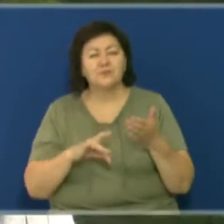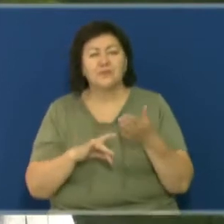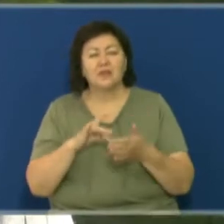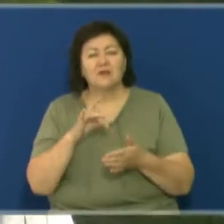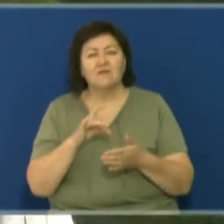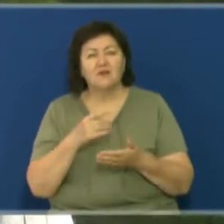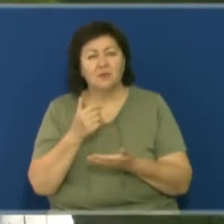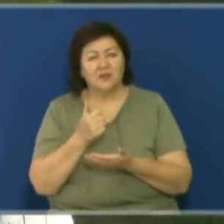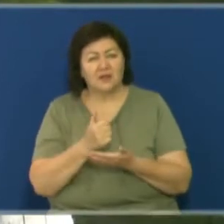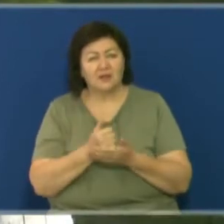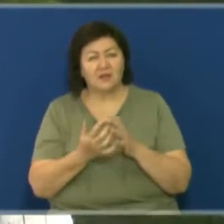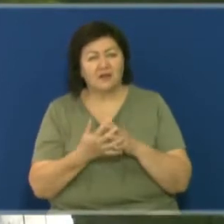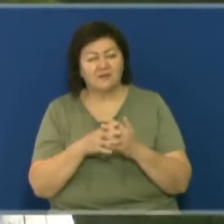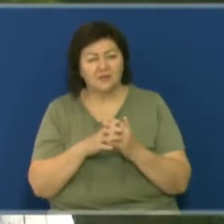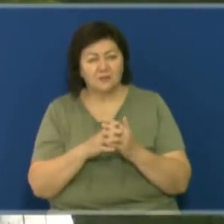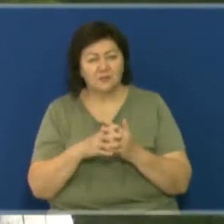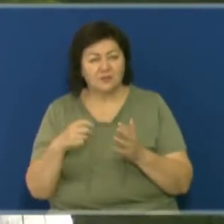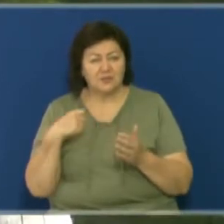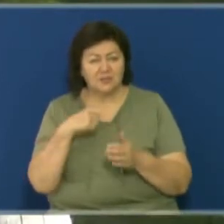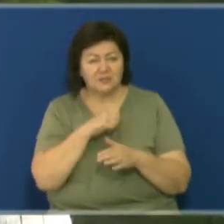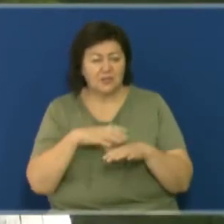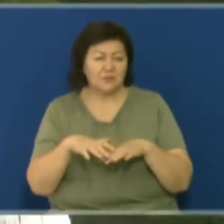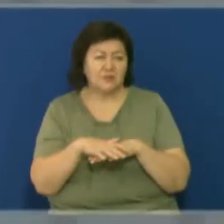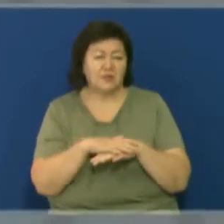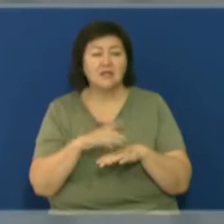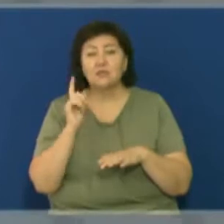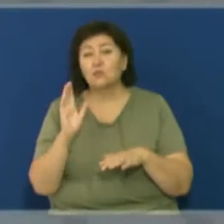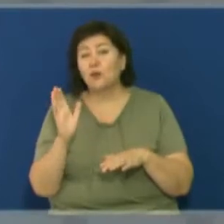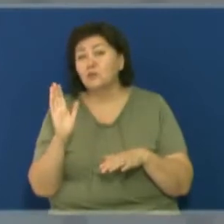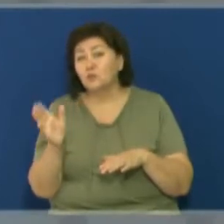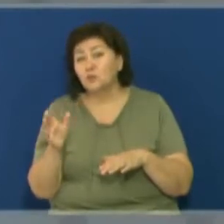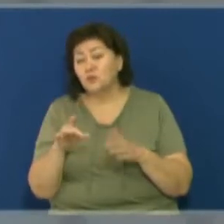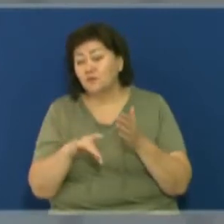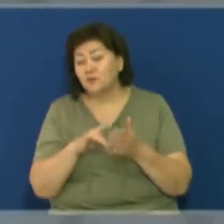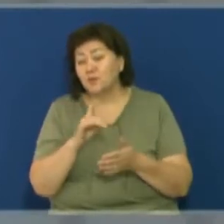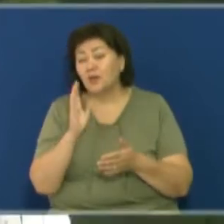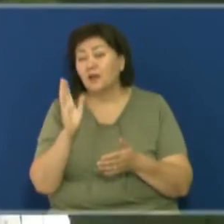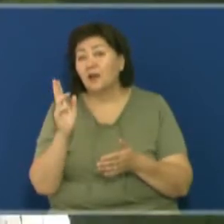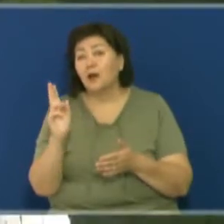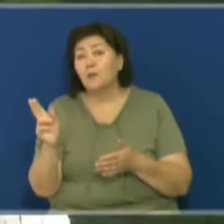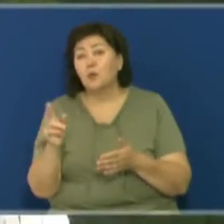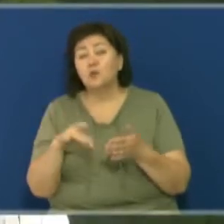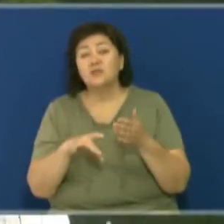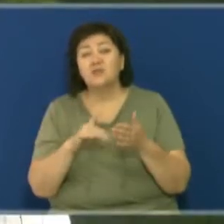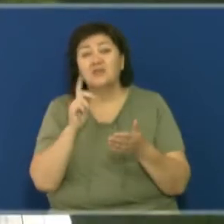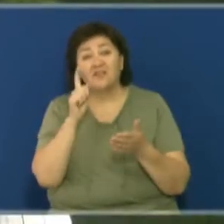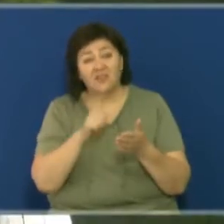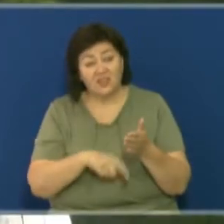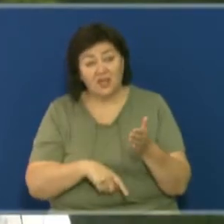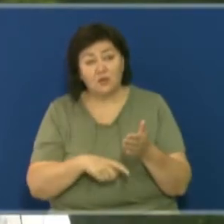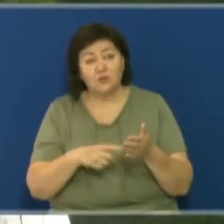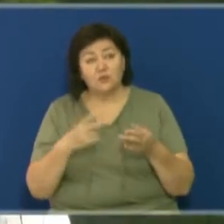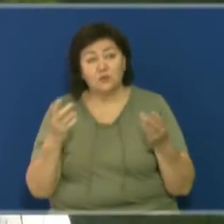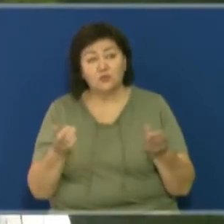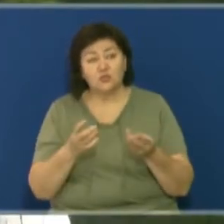возникнуть. Так как акимы выбирают народ, то люди, вероятно, выберут того, кому они доверяют, кто будет работать и приносить пользу. Хотим, чтобы достойный